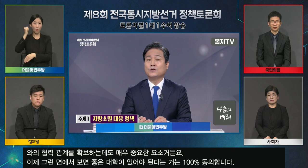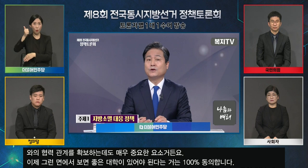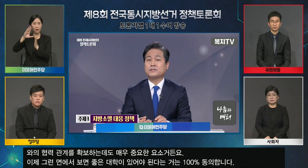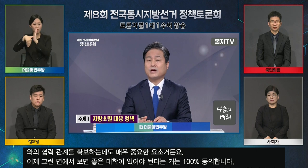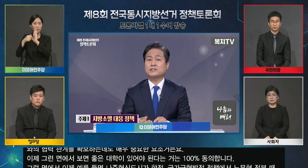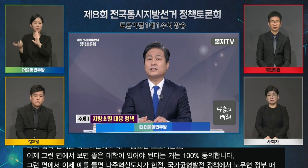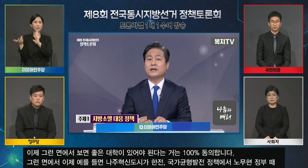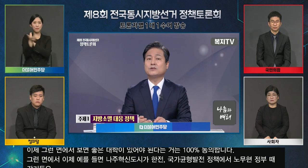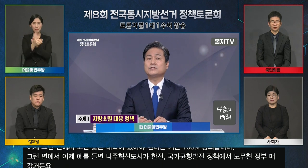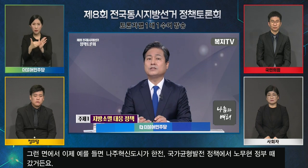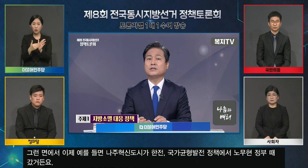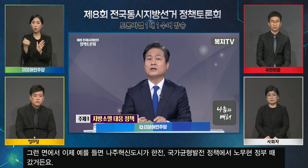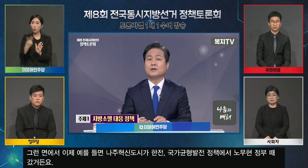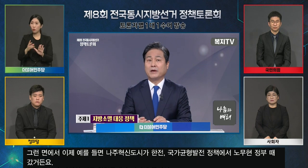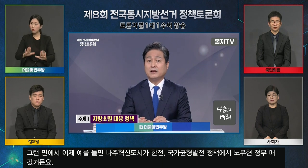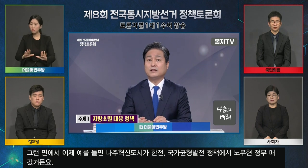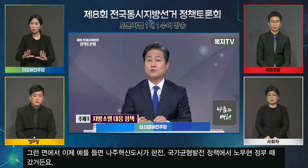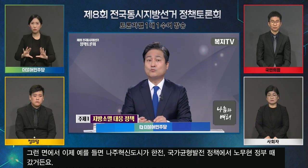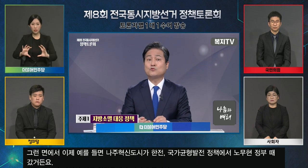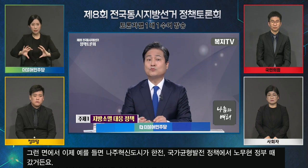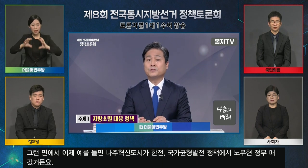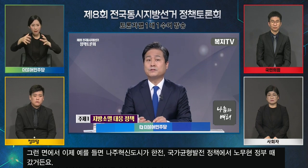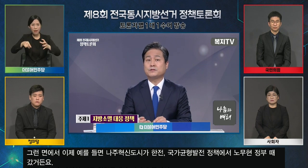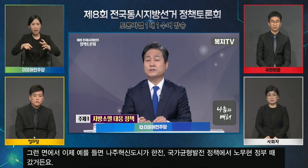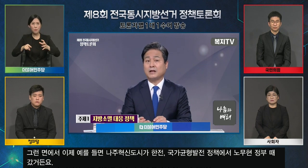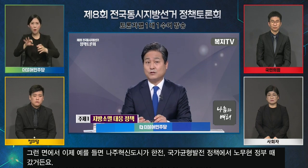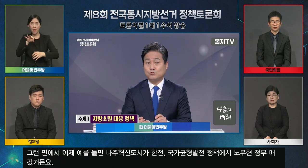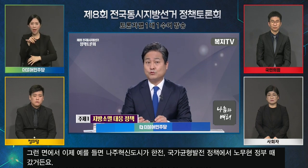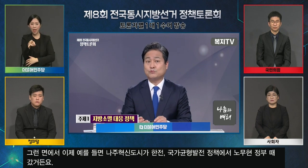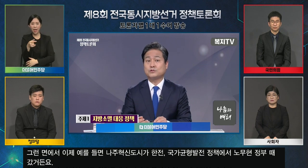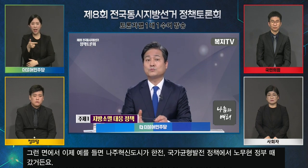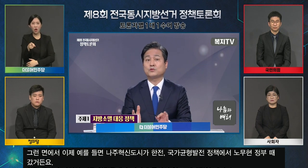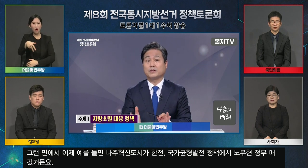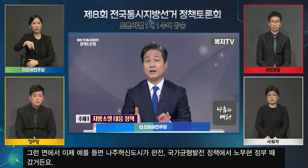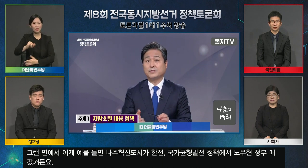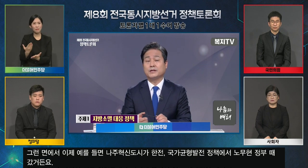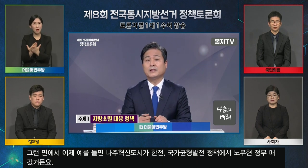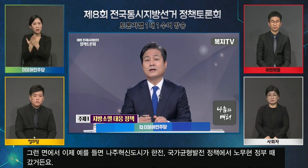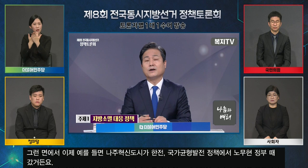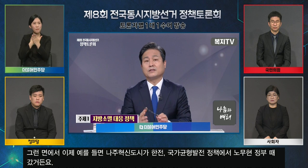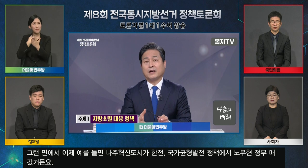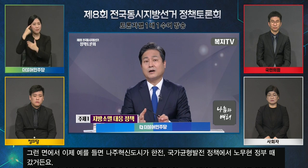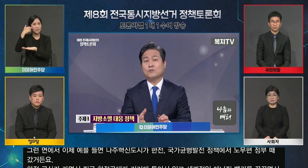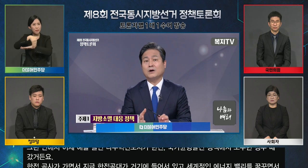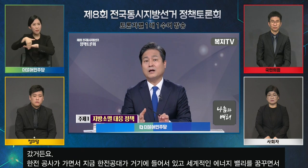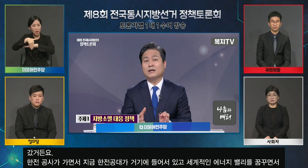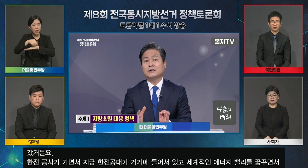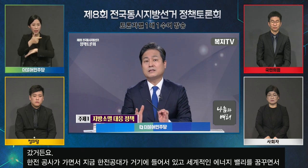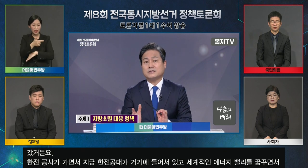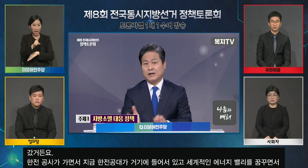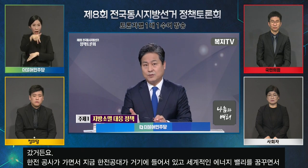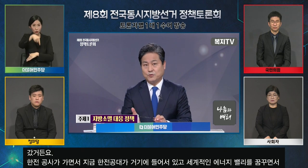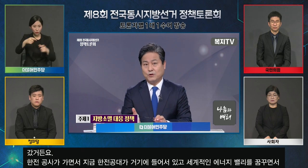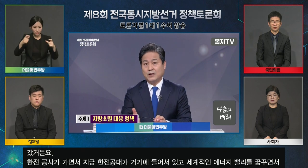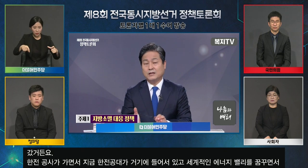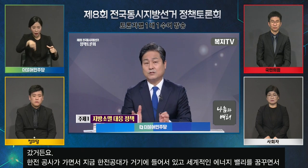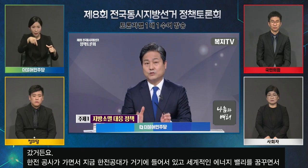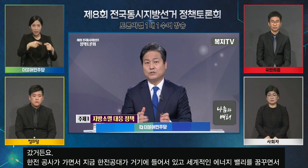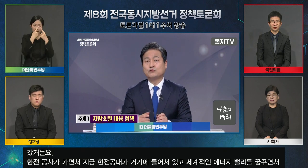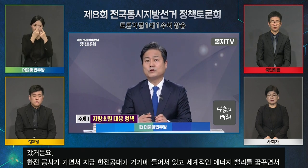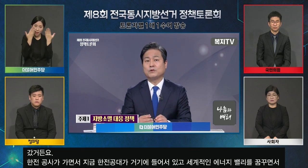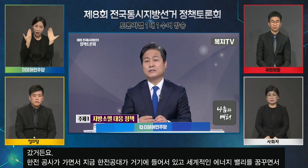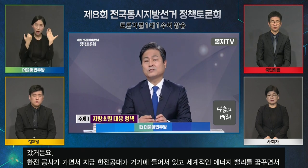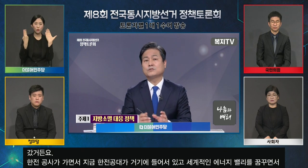세계적인 에너지 밸리를 꿈꾸면서 나주를 중심으로 전남이 대학과 산업과